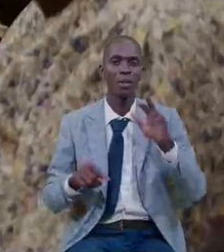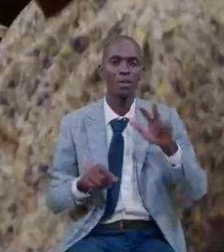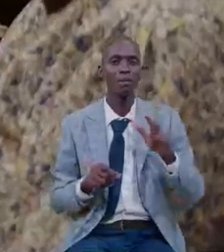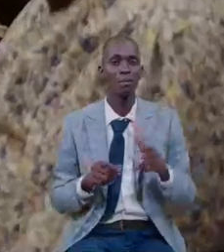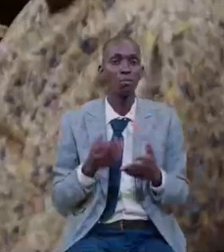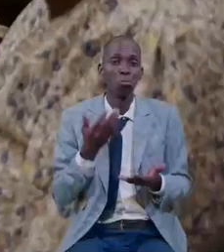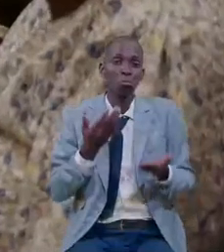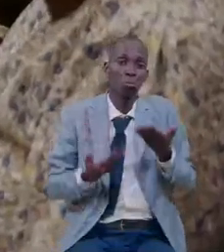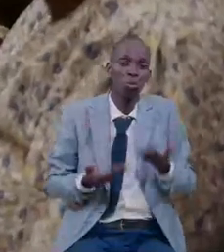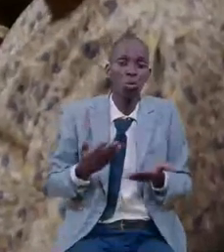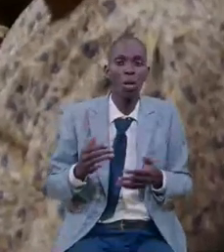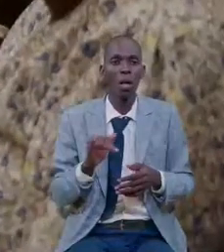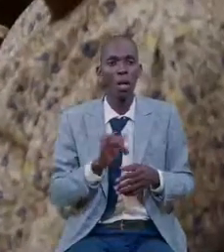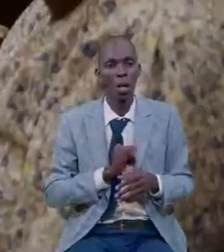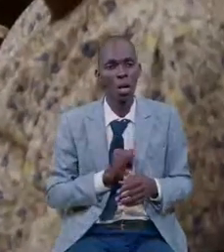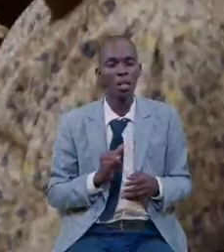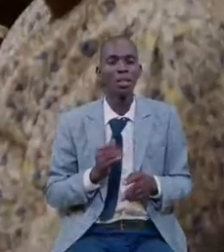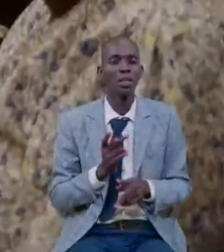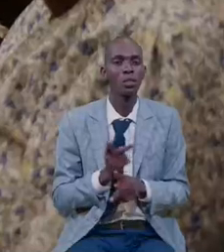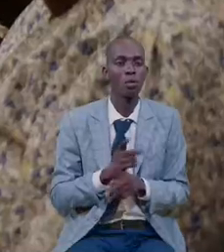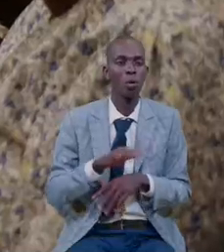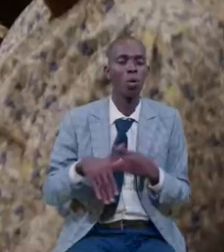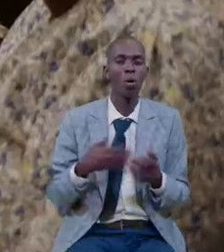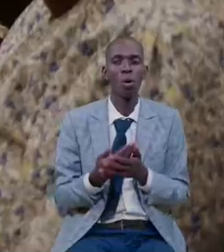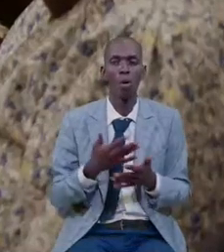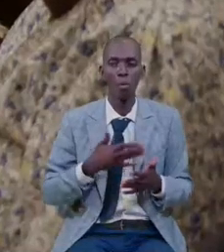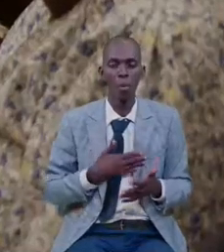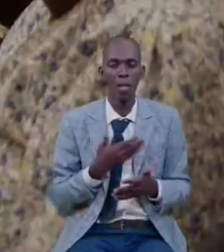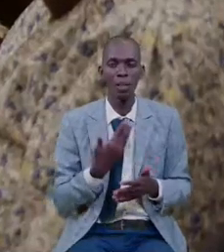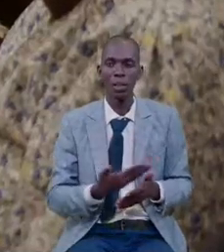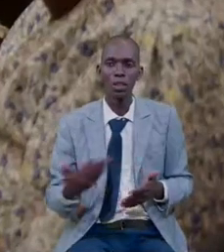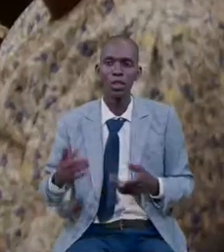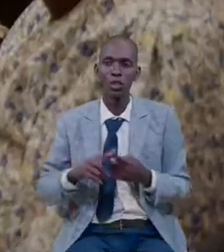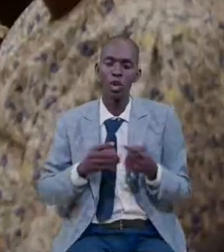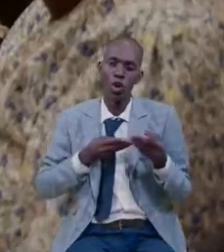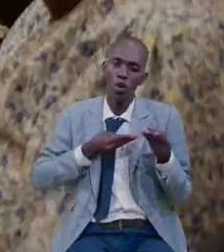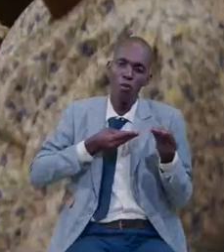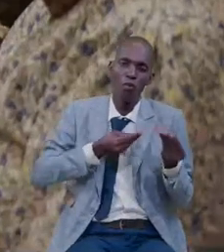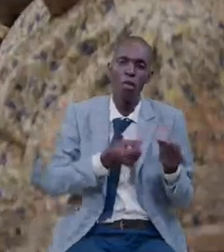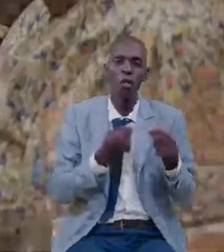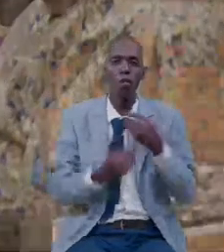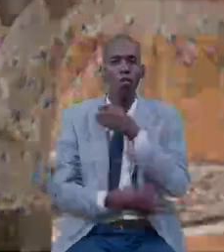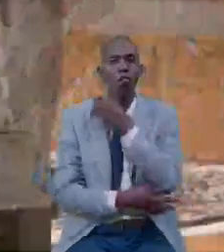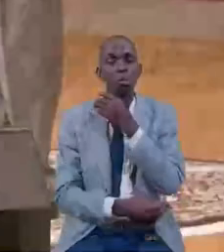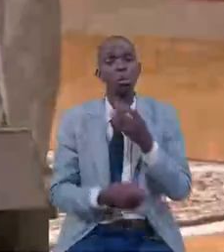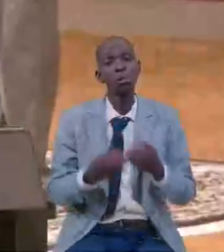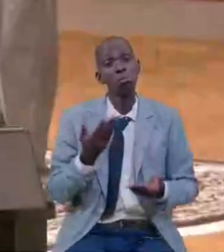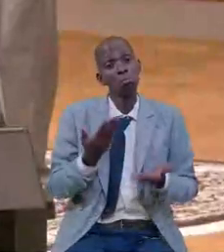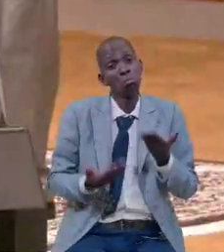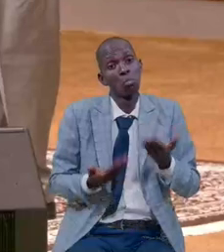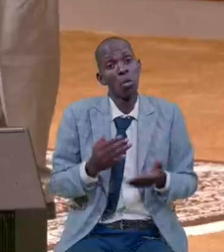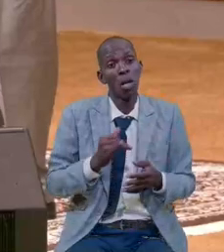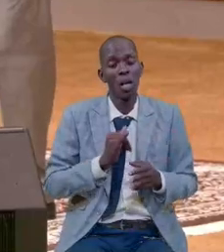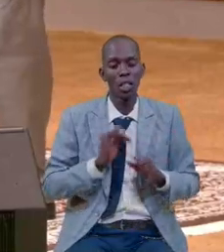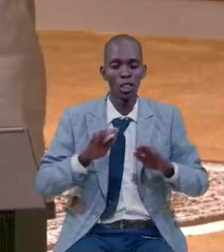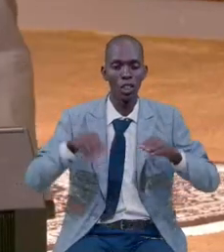je distribuerai tous mes biens pour la nourriture des pauvres, quand je livrerai même mon corps pour